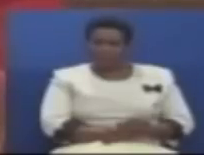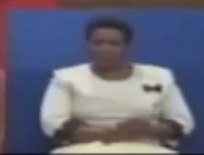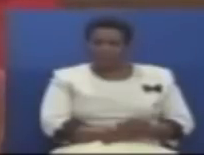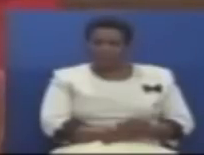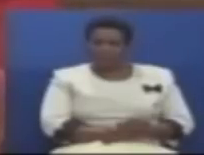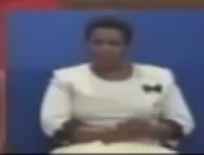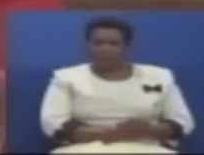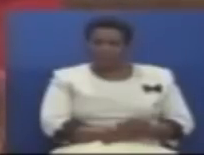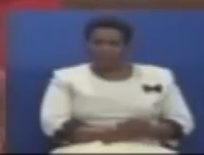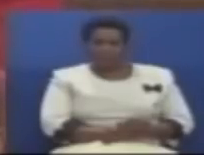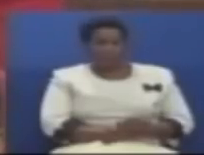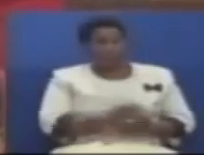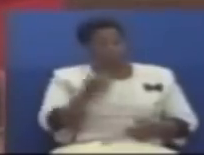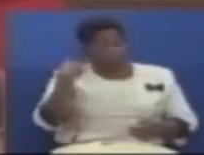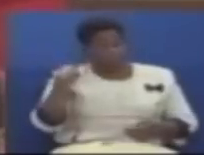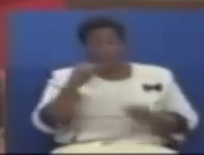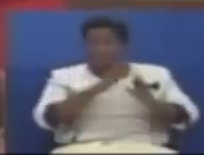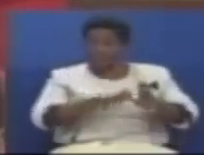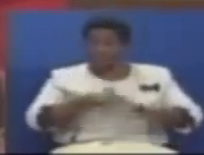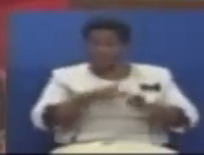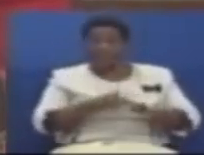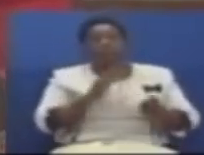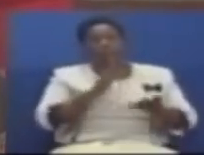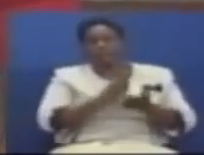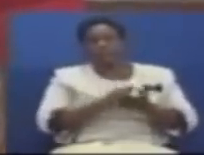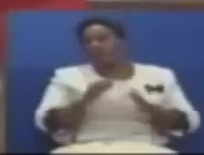Na kwa kuwa umeniambia taratibu, basi leo nitakuwa taratibu kabisa.